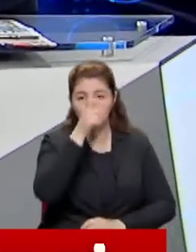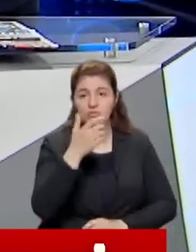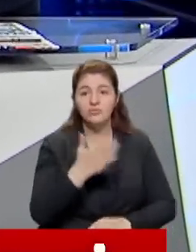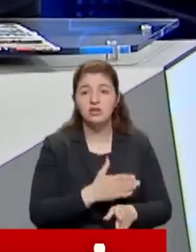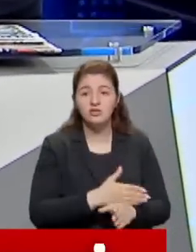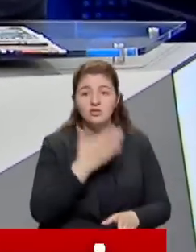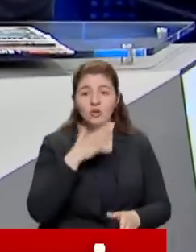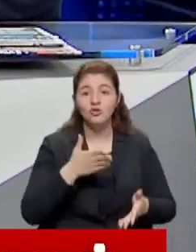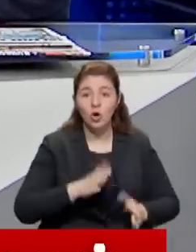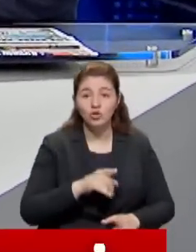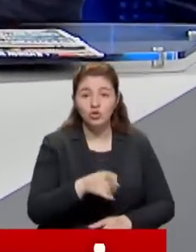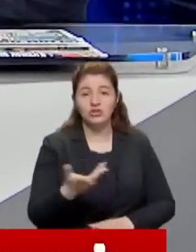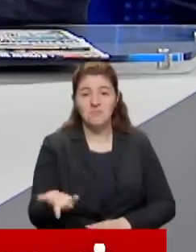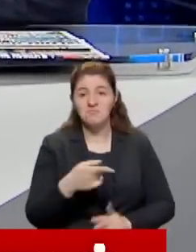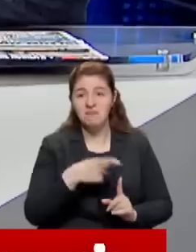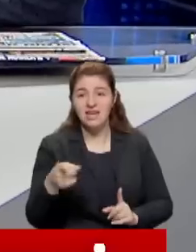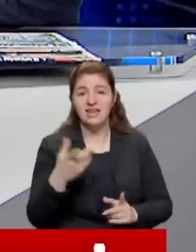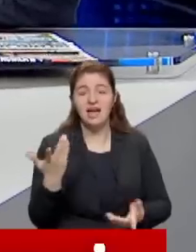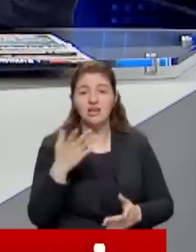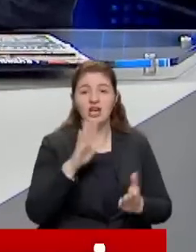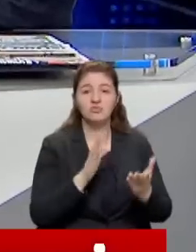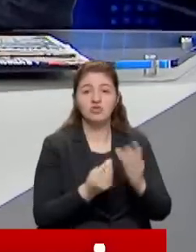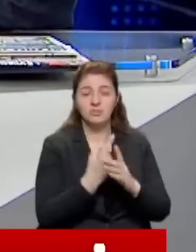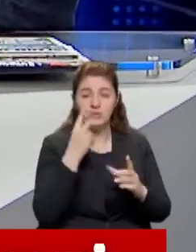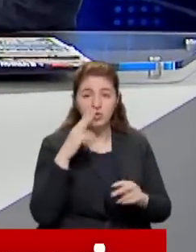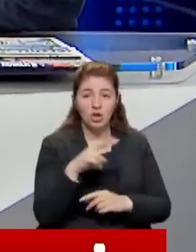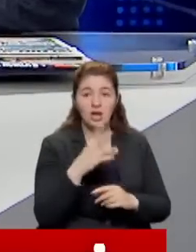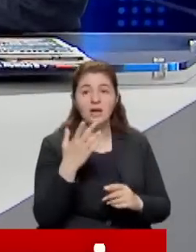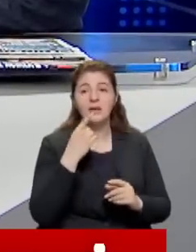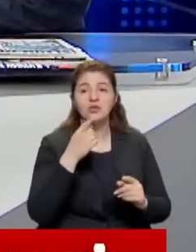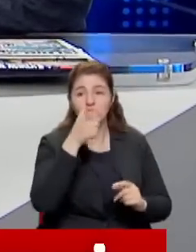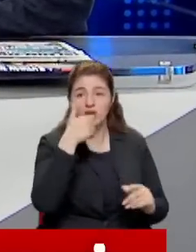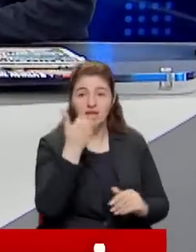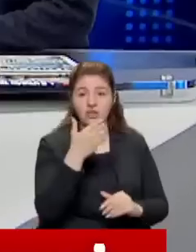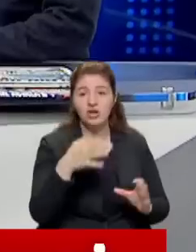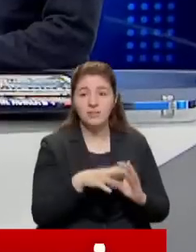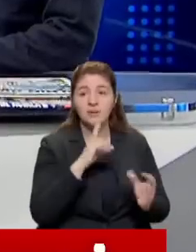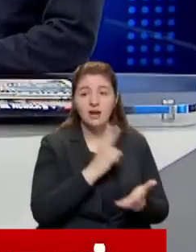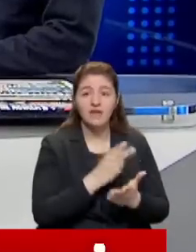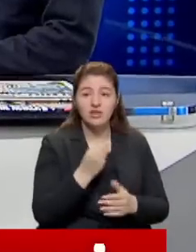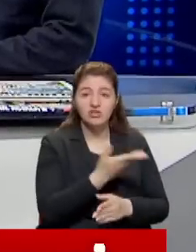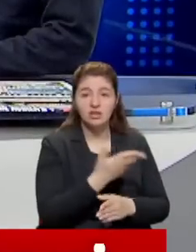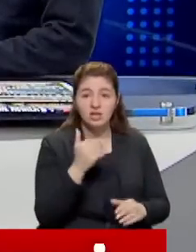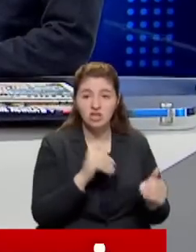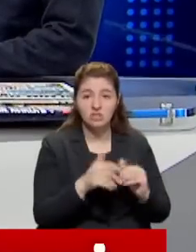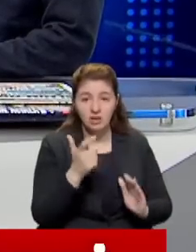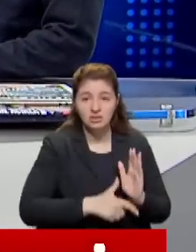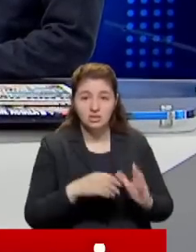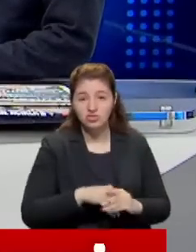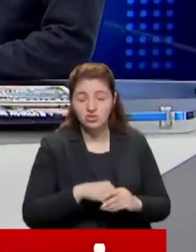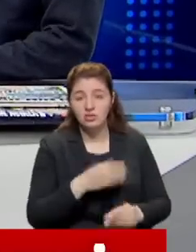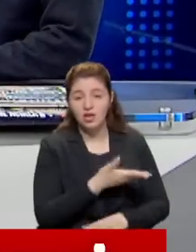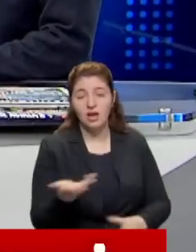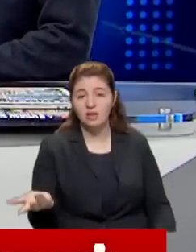yok. İşte bu da bir adres ve karşımıza çıkan bir tablo. Türkiye'nin geleceğiyle ilgili bir karar verecekler. Seçmen listesindeler